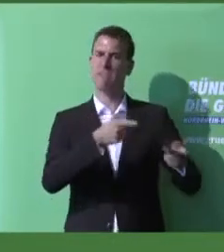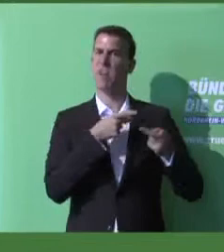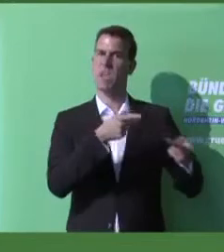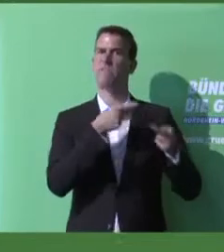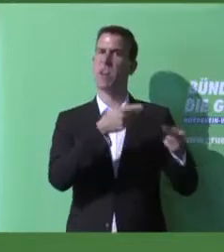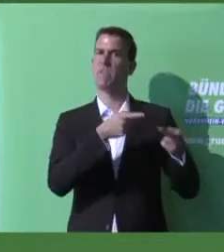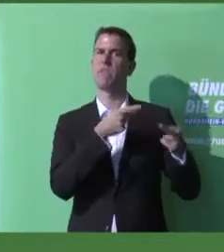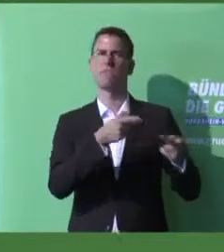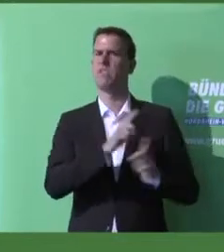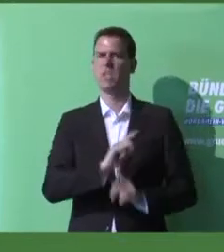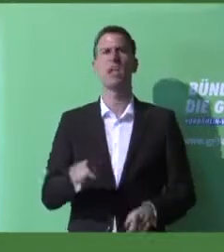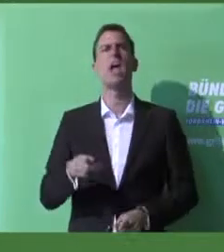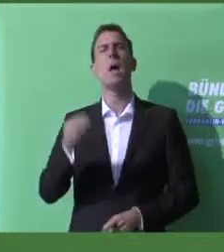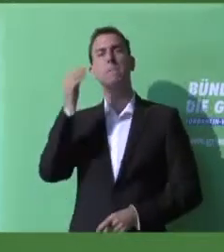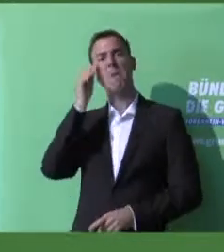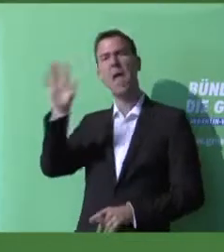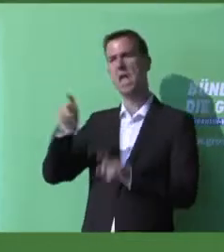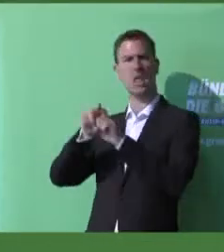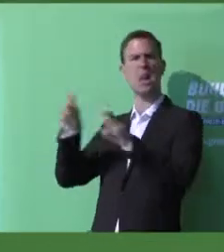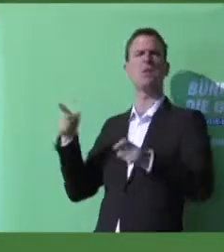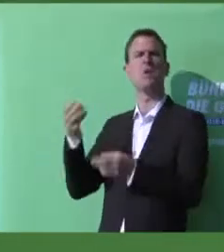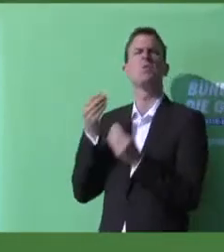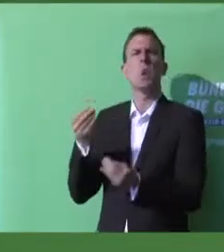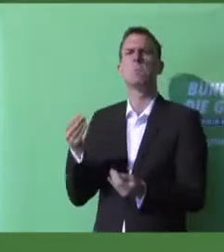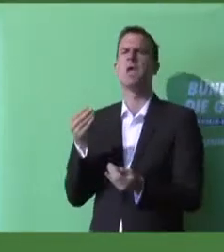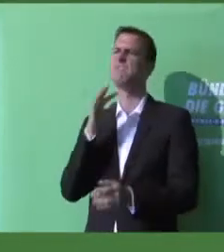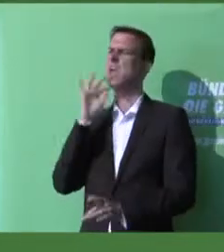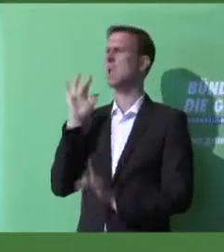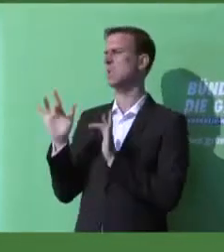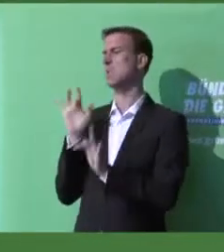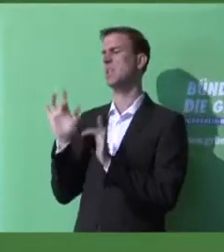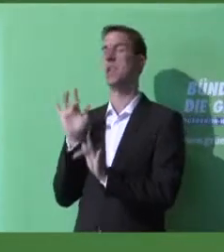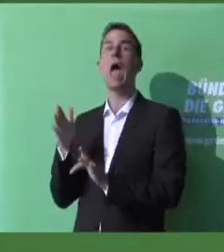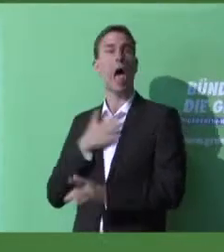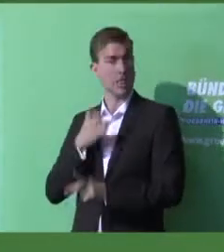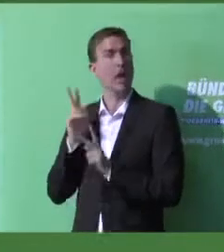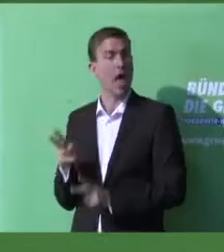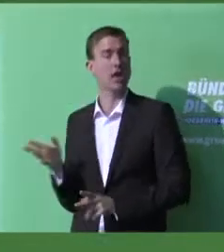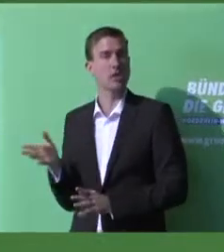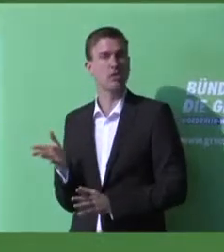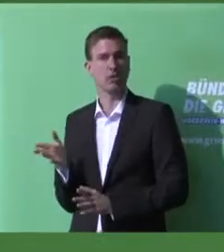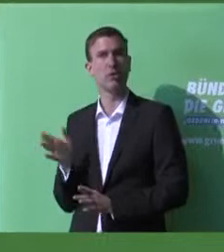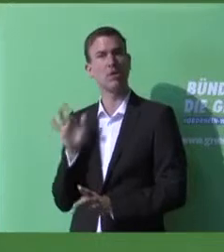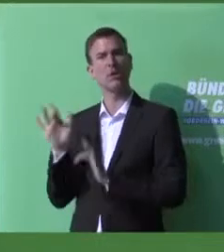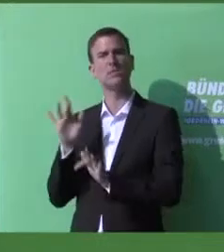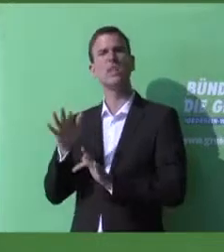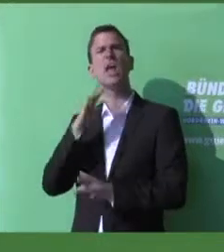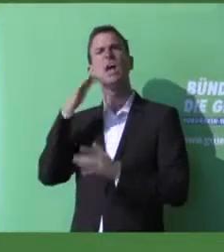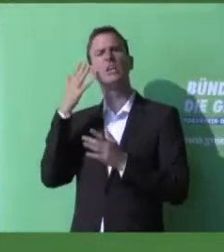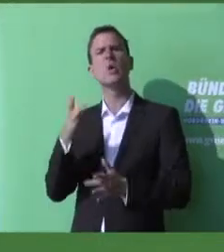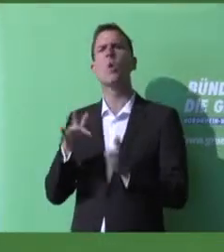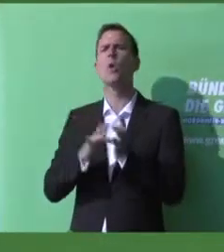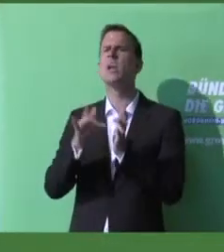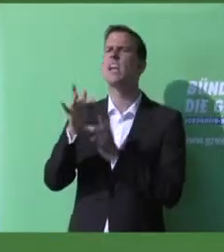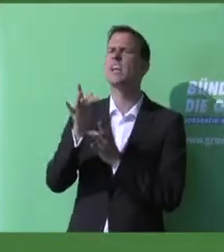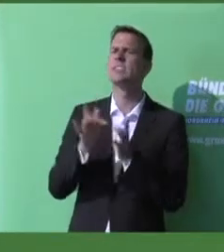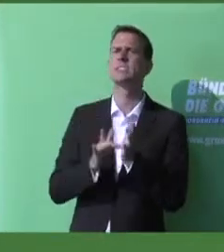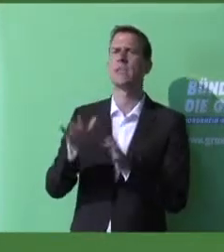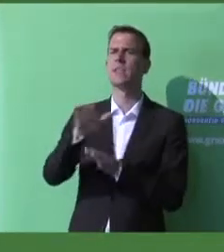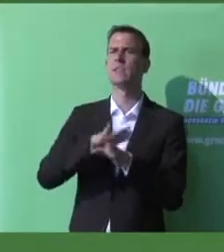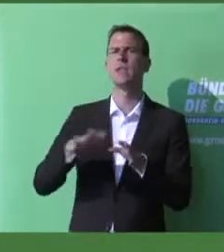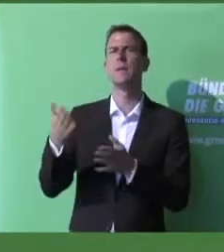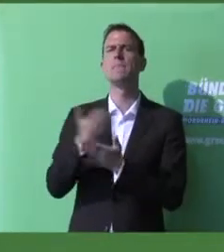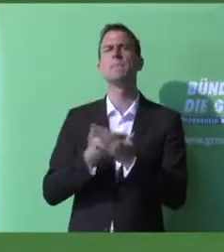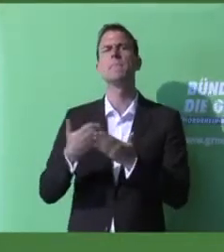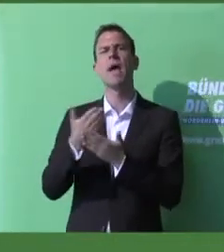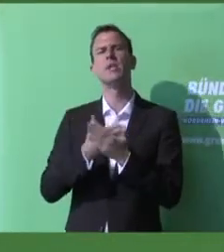Seite kritisiert die Merkel-Truppe, vollkommen zu Recht übrigens, die Verfolgung von Christen,